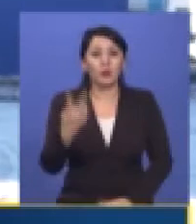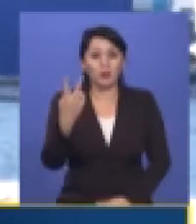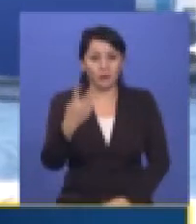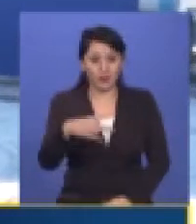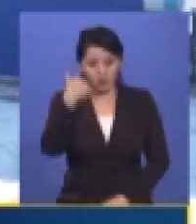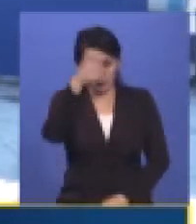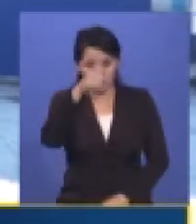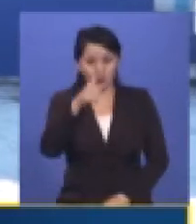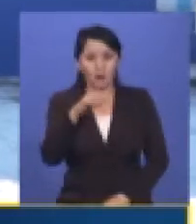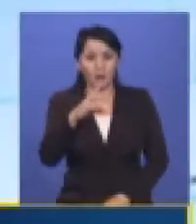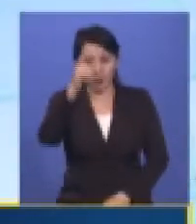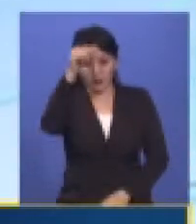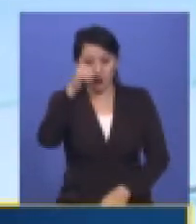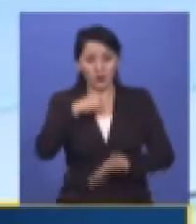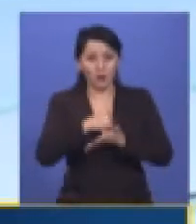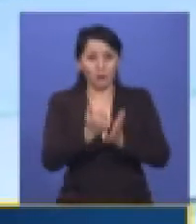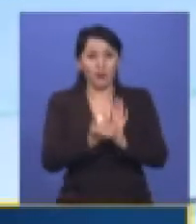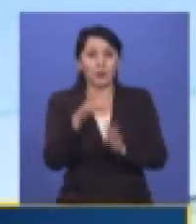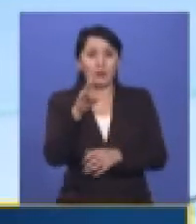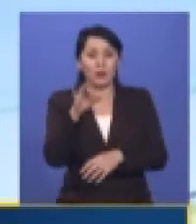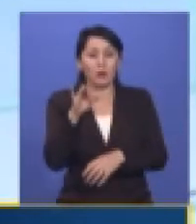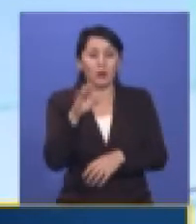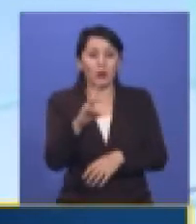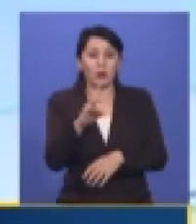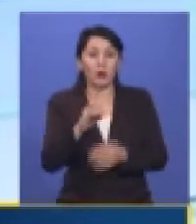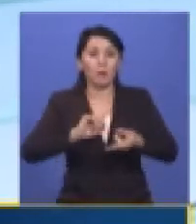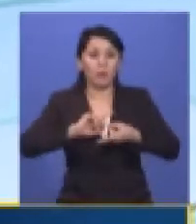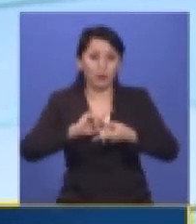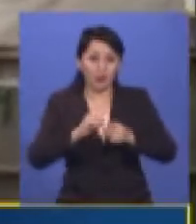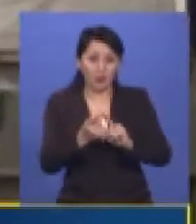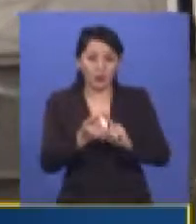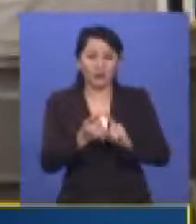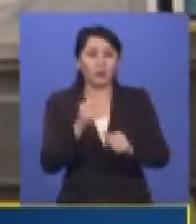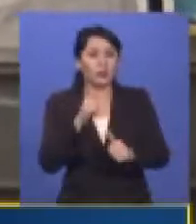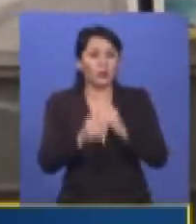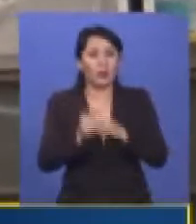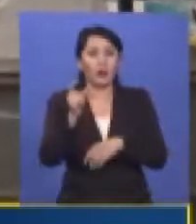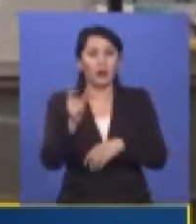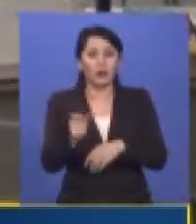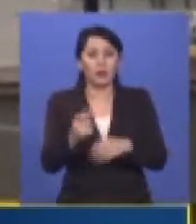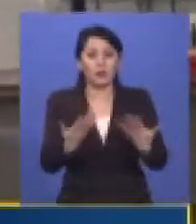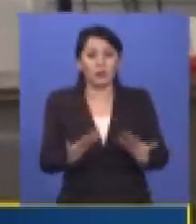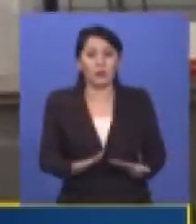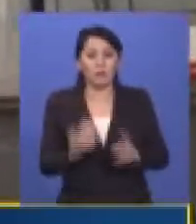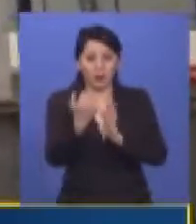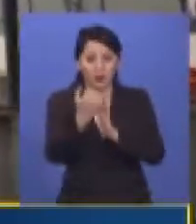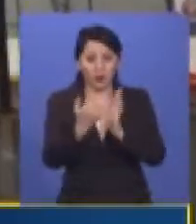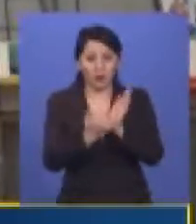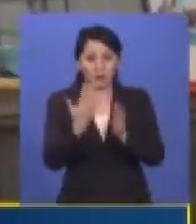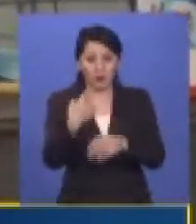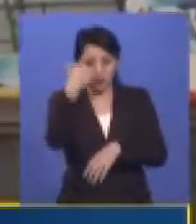2020 жылдың қарашасында қабылданған Нұр Отан партиясының өзгерістер жолы әр азаматқа лайықты өмір бағдарламасы 5